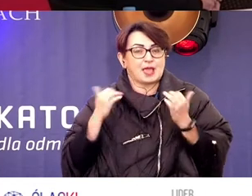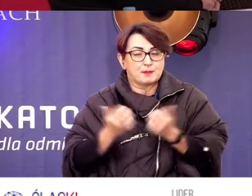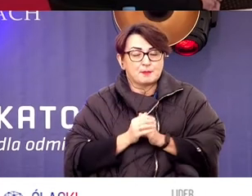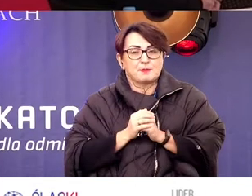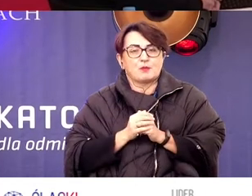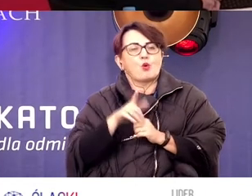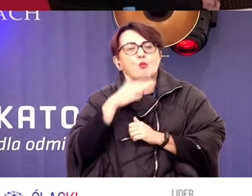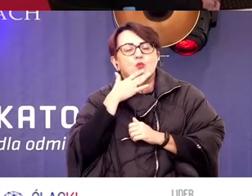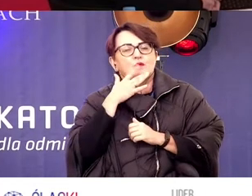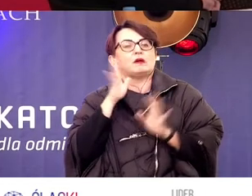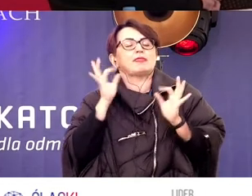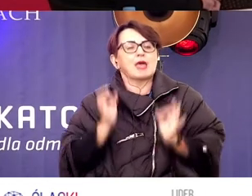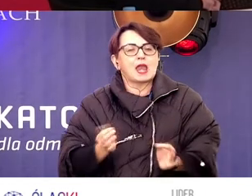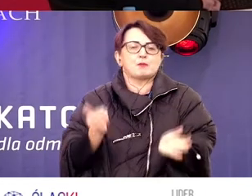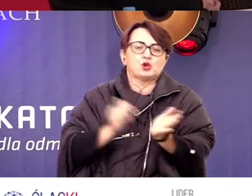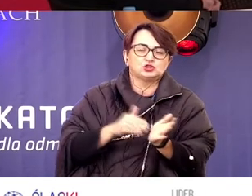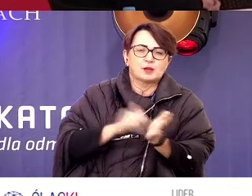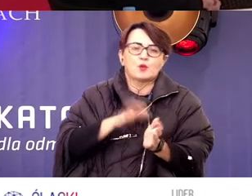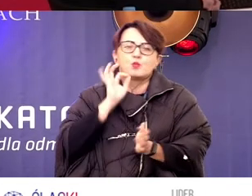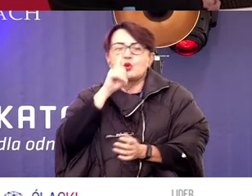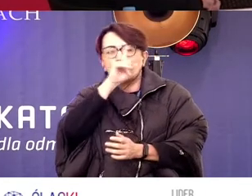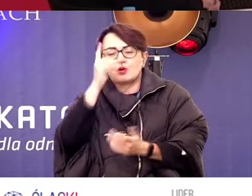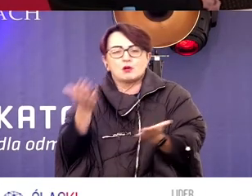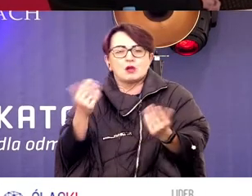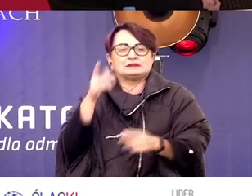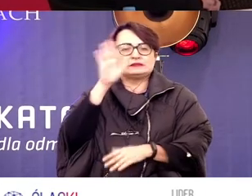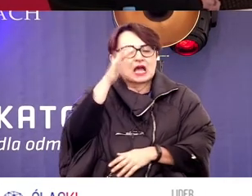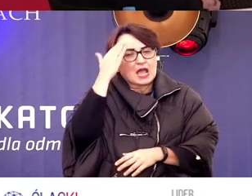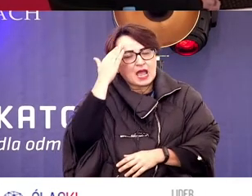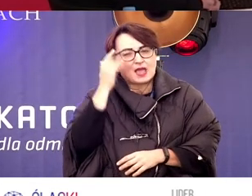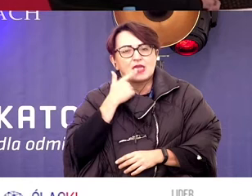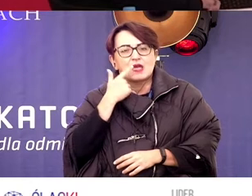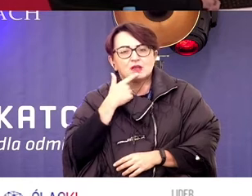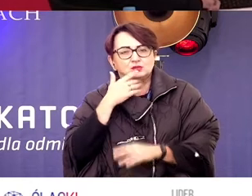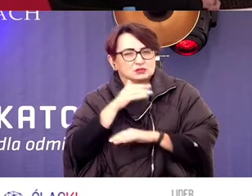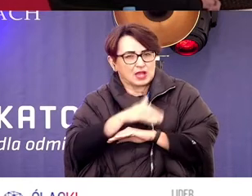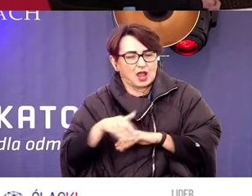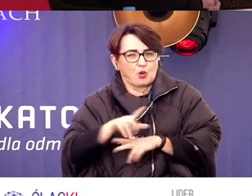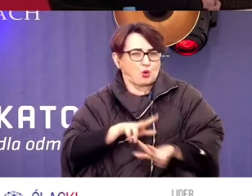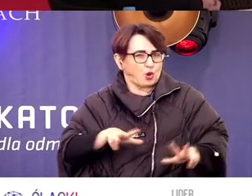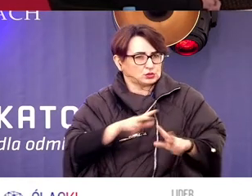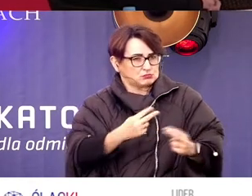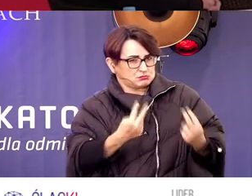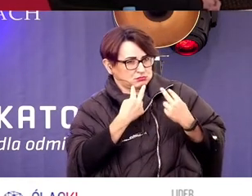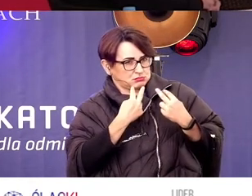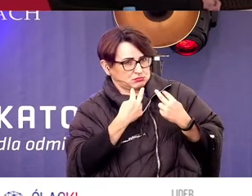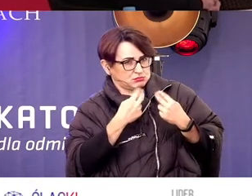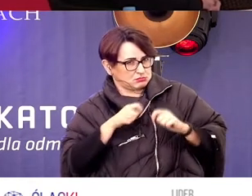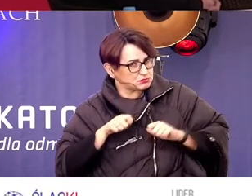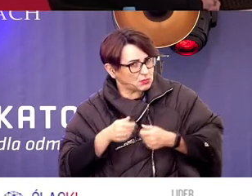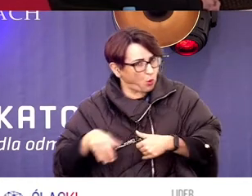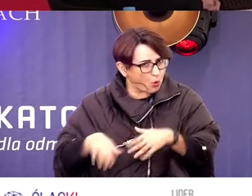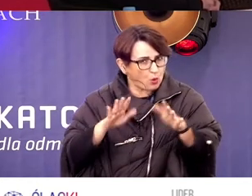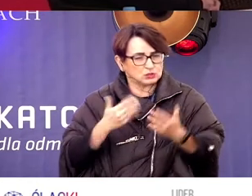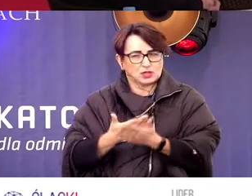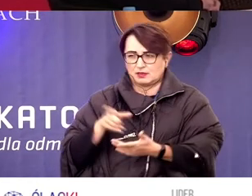który mówił: teraz potrzebujemy młodych ludzi, znających języki, i rodzina jakoś tak na mnie wywarła pewną presję, mówiąc: